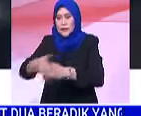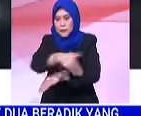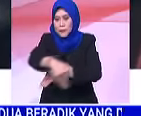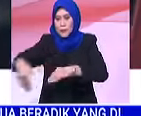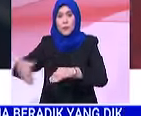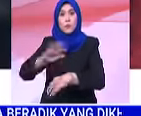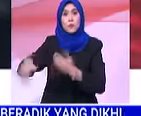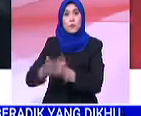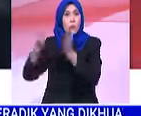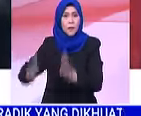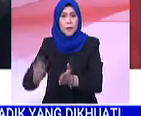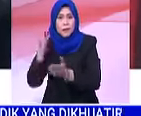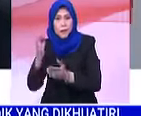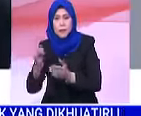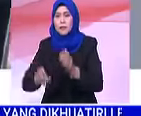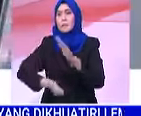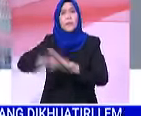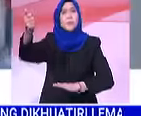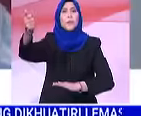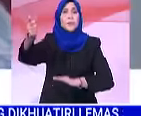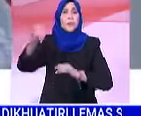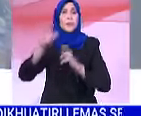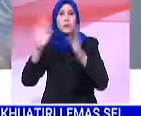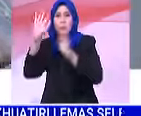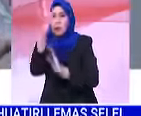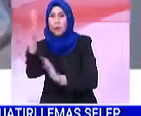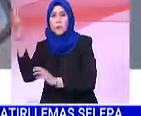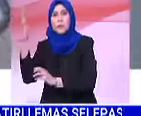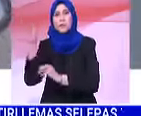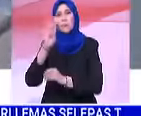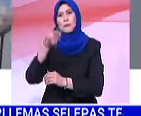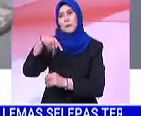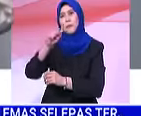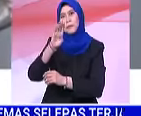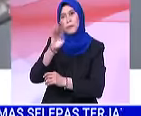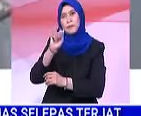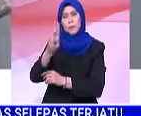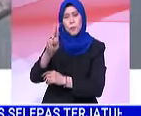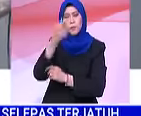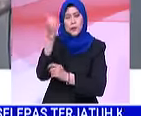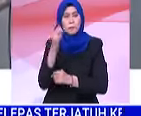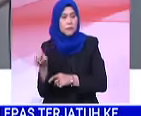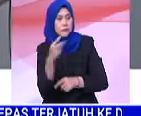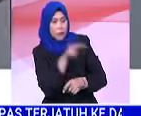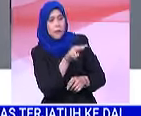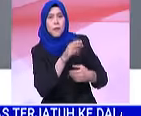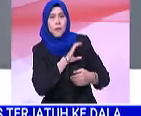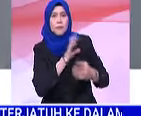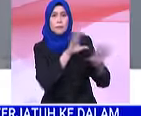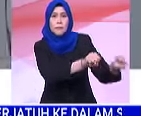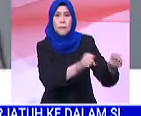namun kesemua penyeludup sempat melarikan diri ke kawasan hutan Paya Bakau selepas menyedari kehadiran anggota